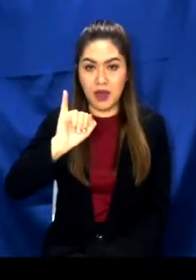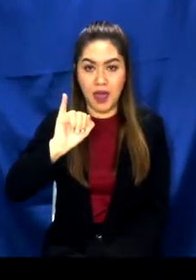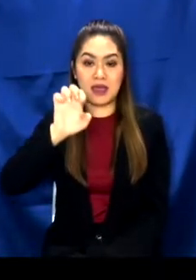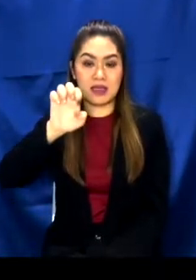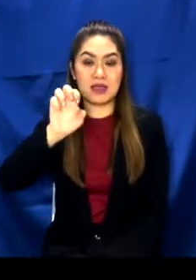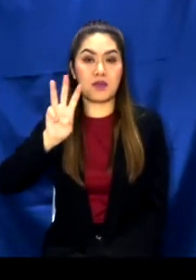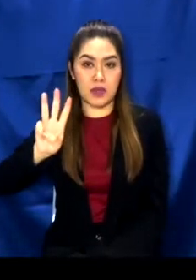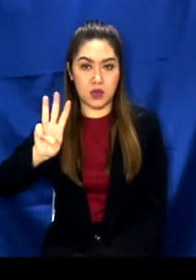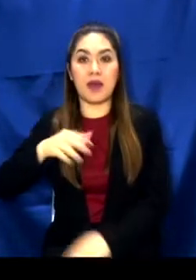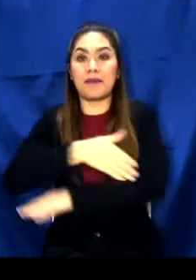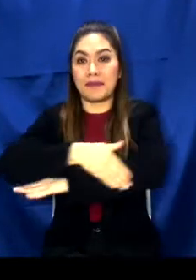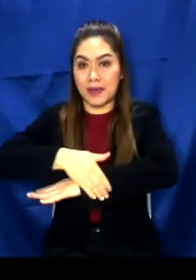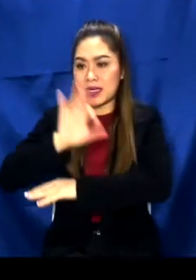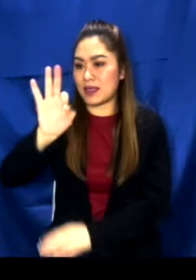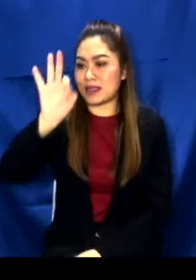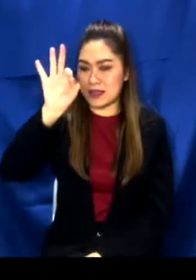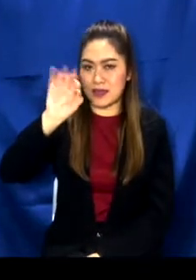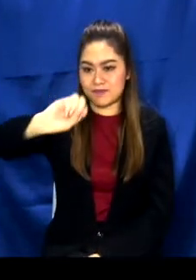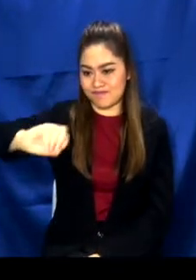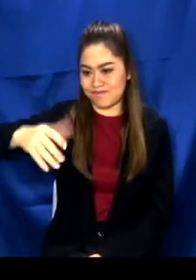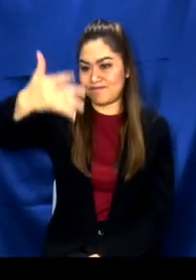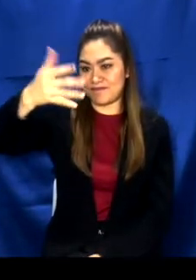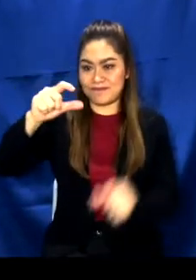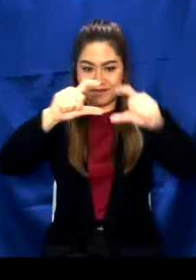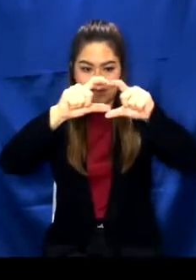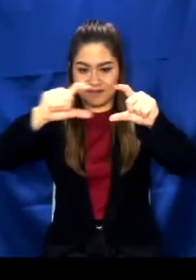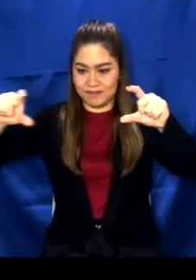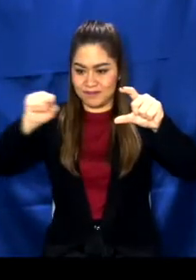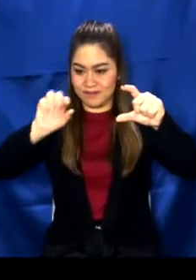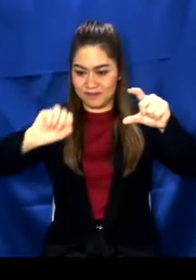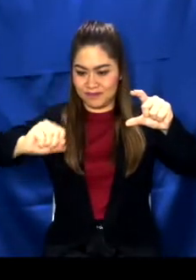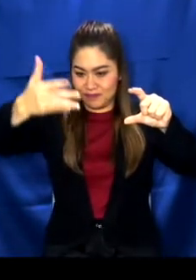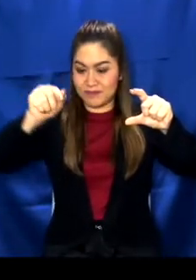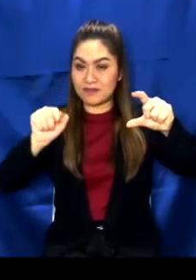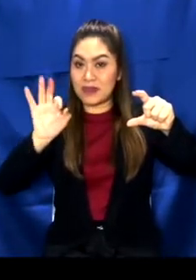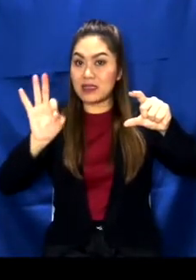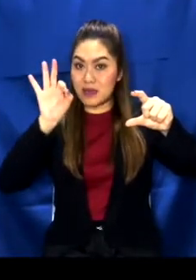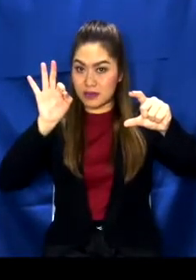ตรงนี้แล้วก็โชว์ ruler ตรงนี้ค่ะไปพร้อมกันนะคะ